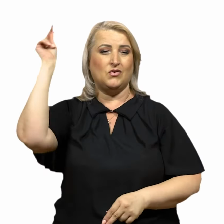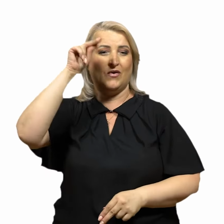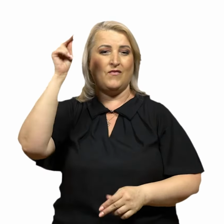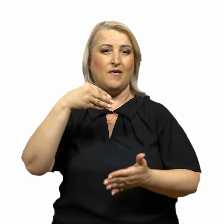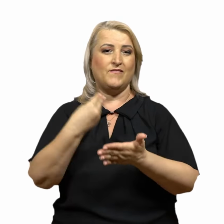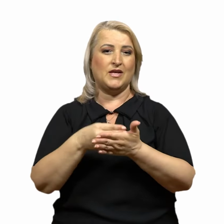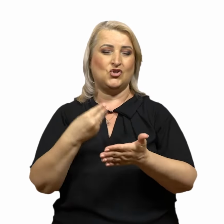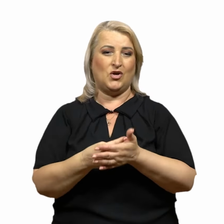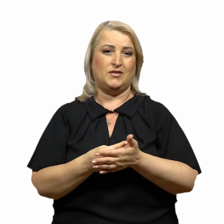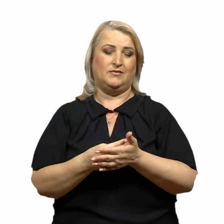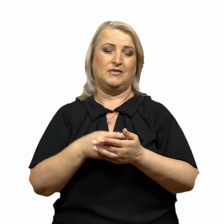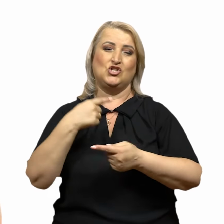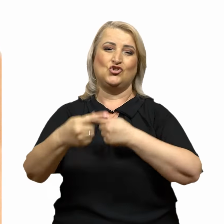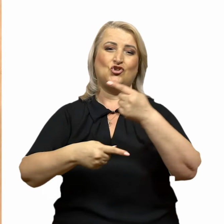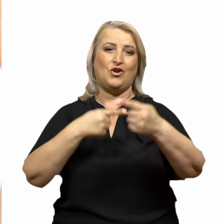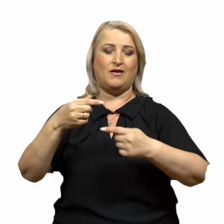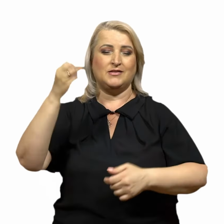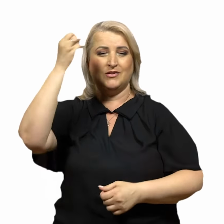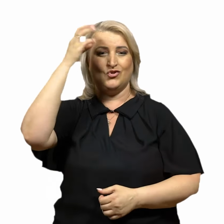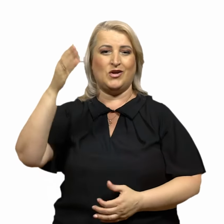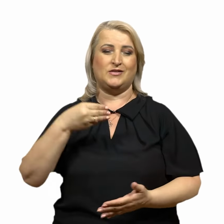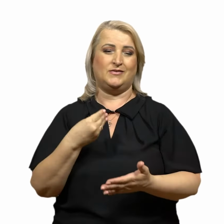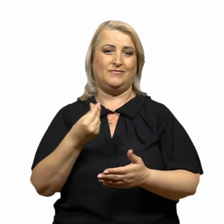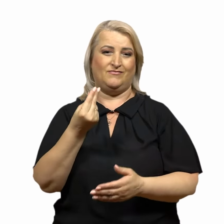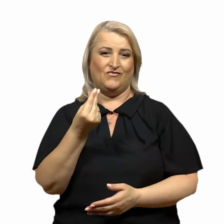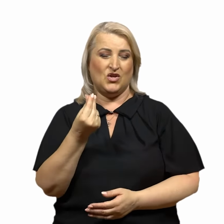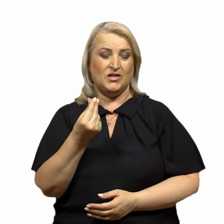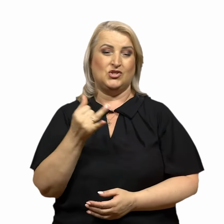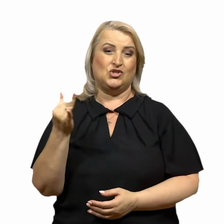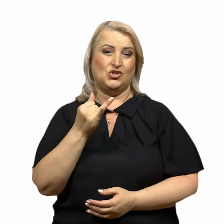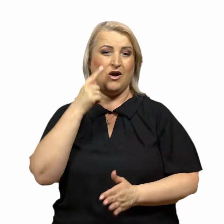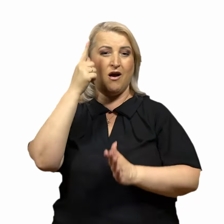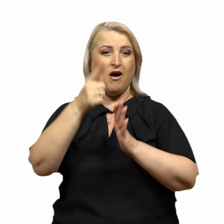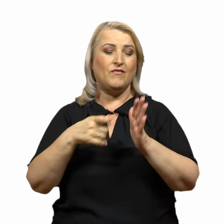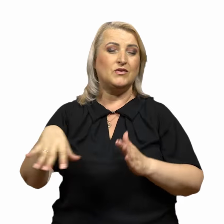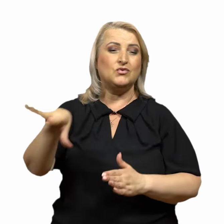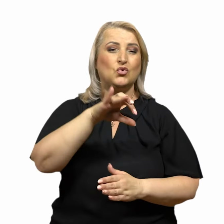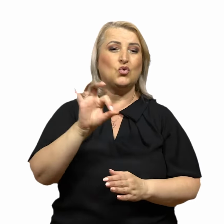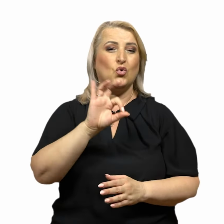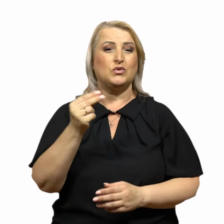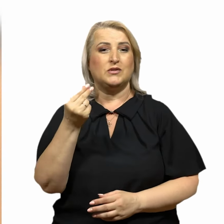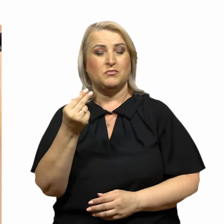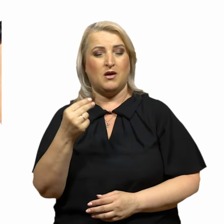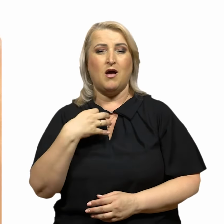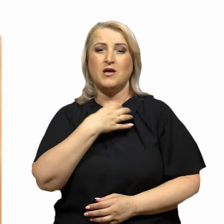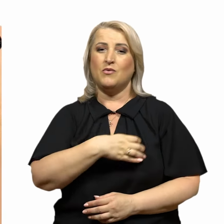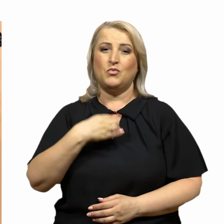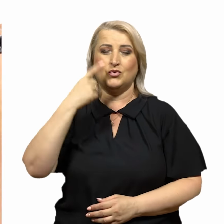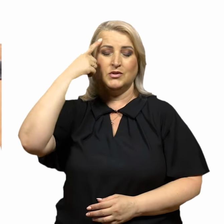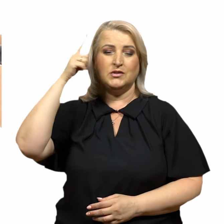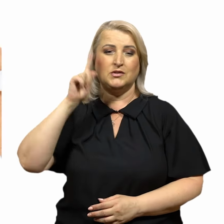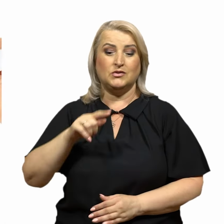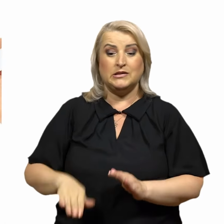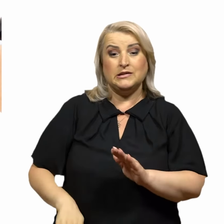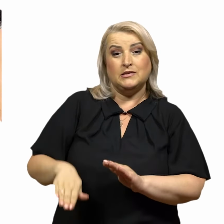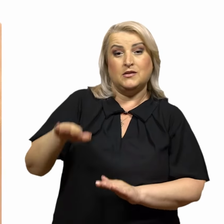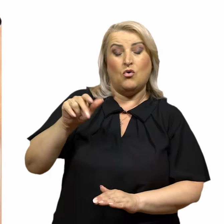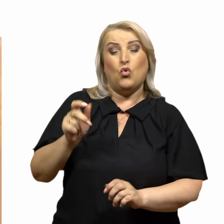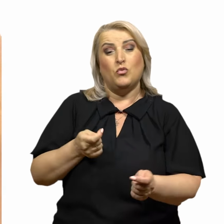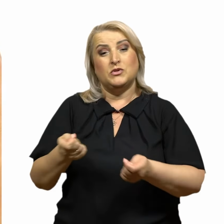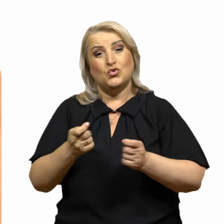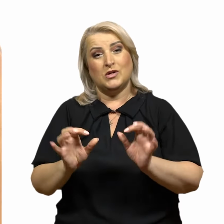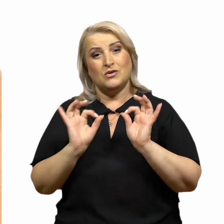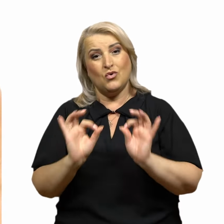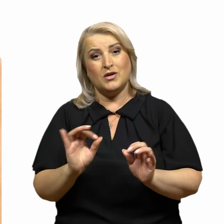financiară Generația inteligenței financiare. Și află totul despre bani. E important să știi de mic cum îi gestionezi